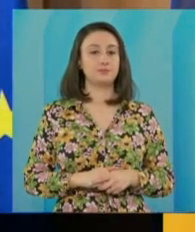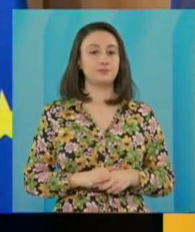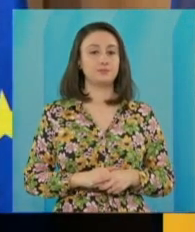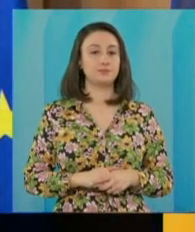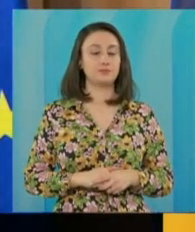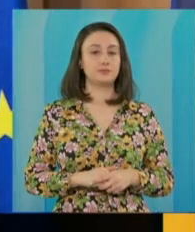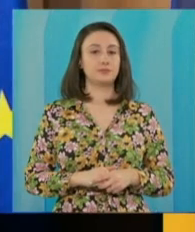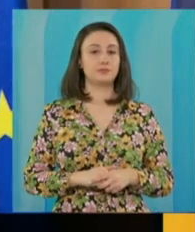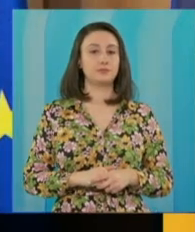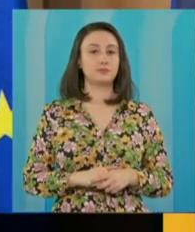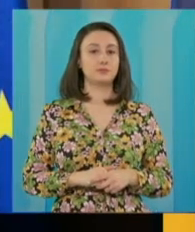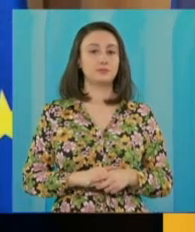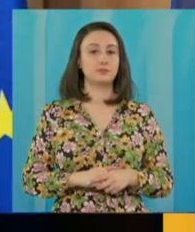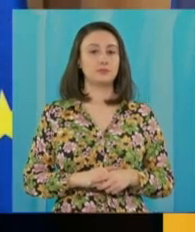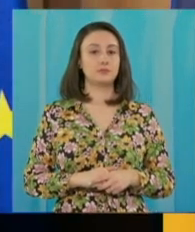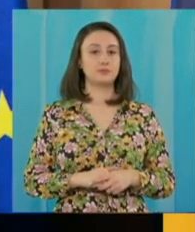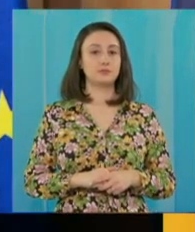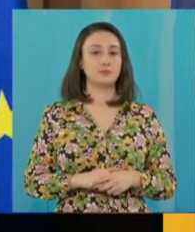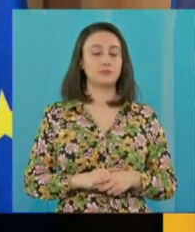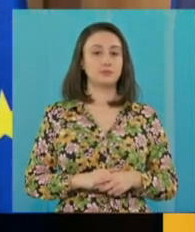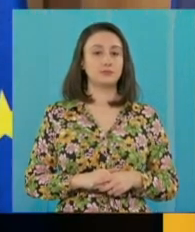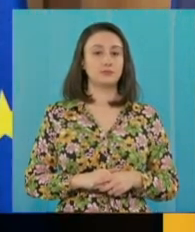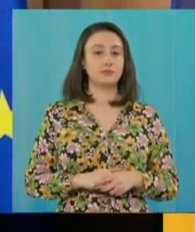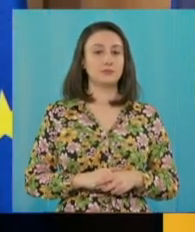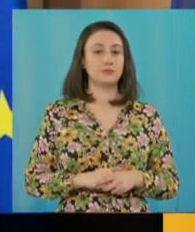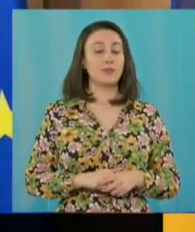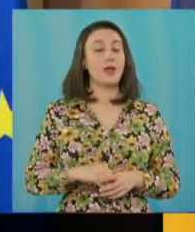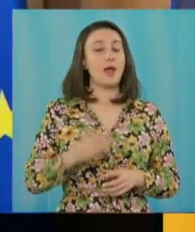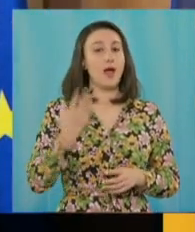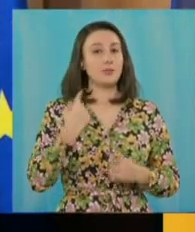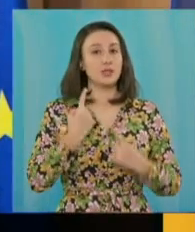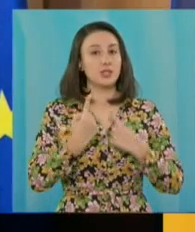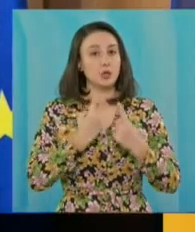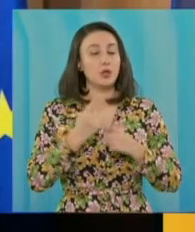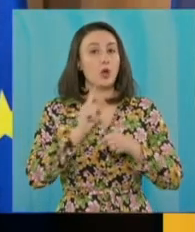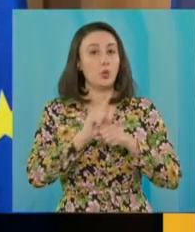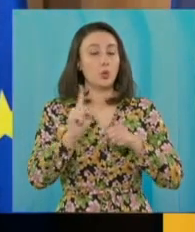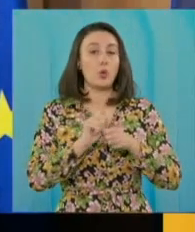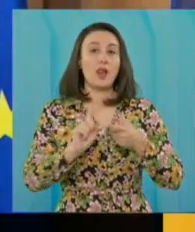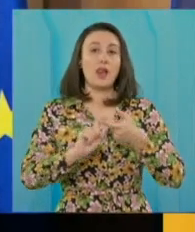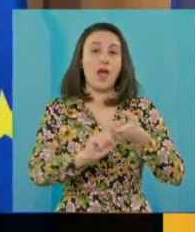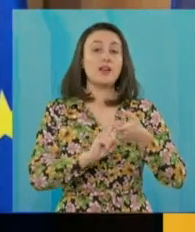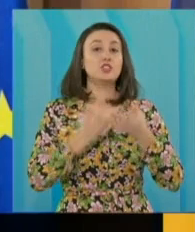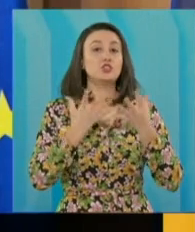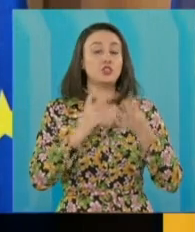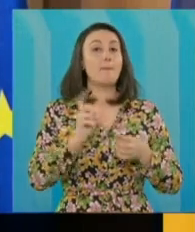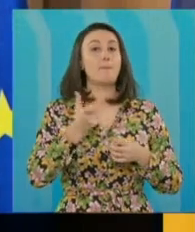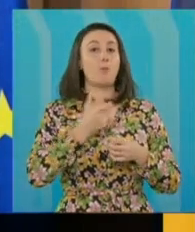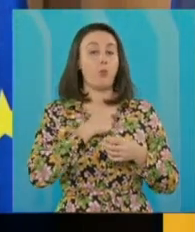discutat aspectele legate de ceea ce poate să